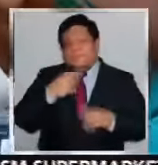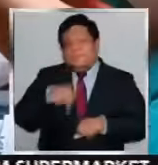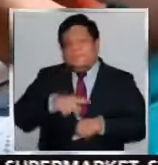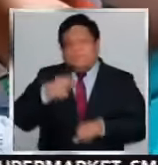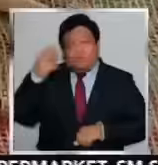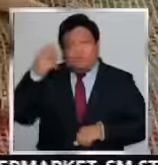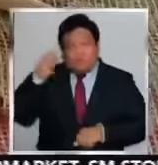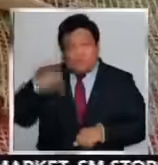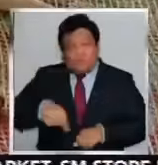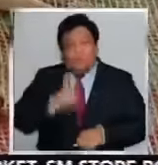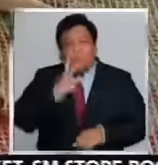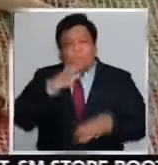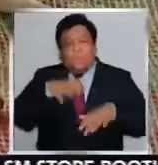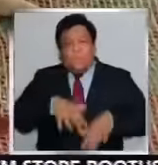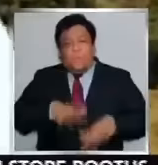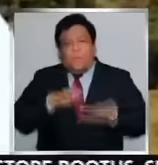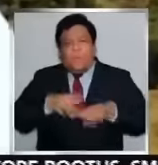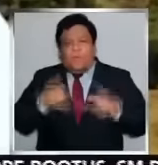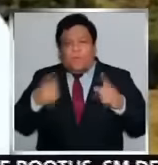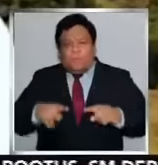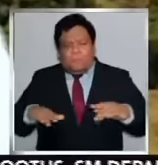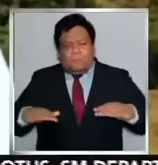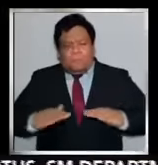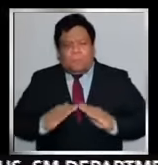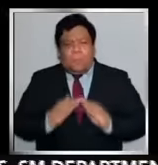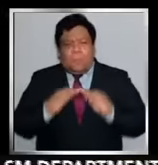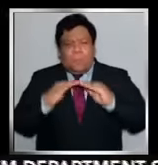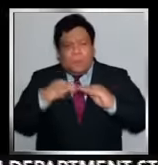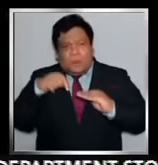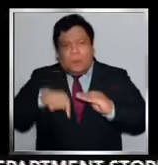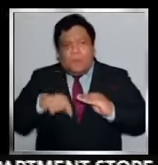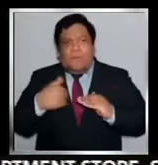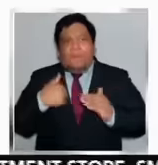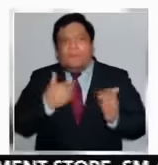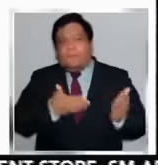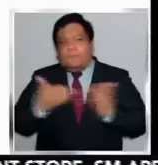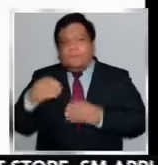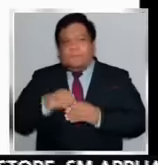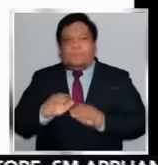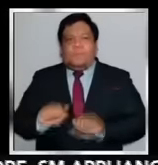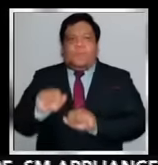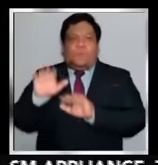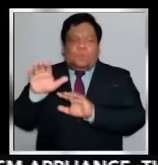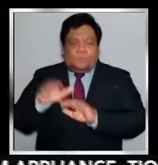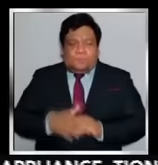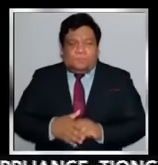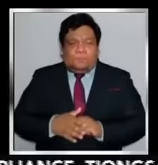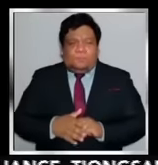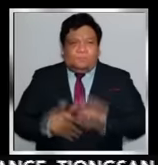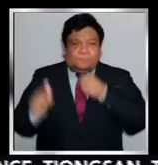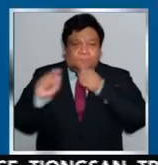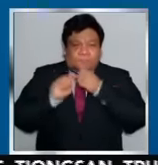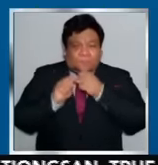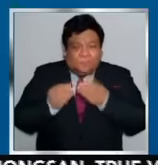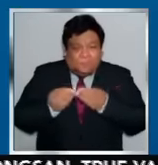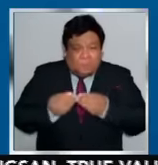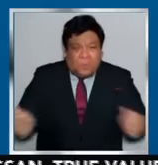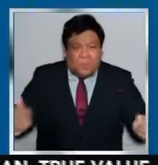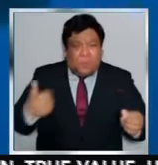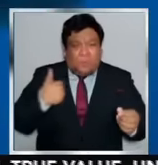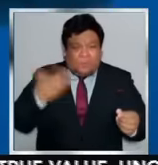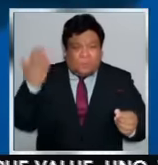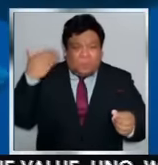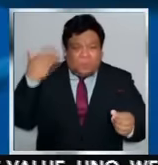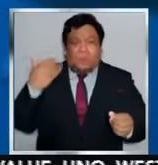pagbangga ng mga bato, ilan sa mga deposit na yon ay nadadala sa bundok. Bago sila maging extinct, ang mga Megalodon shark ang pinakamalaking isda sa mundo. Sino na kaya